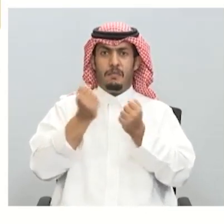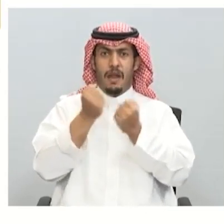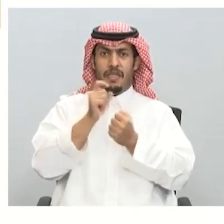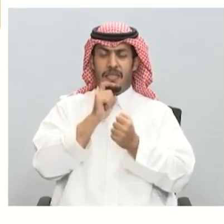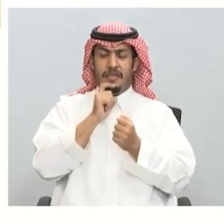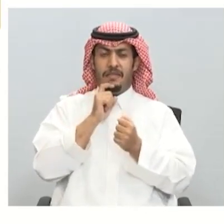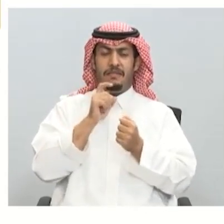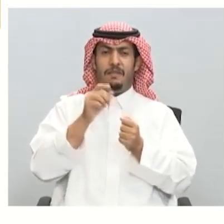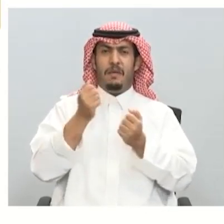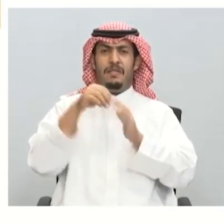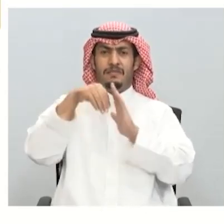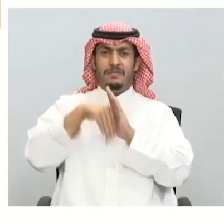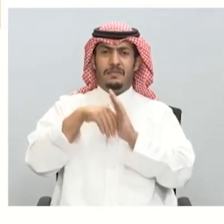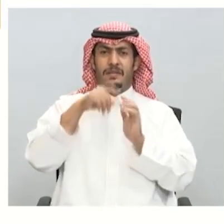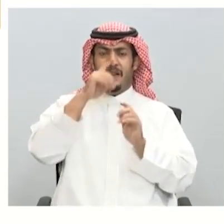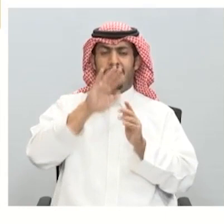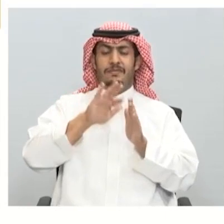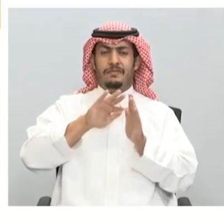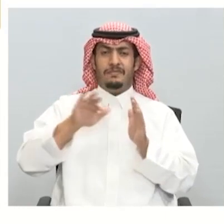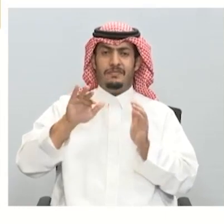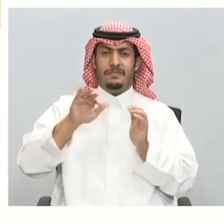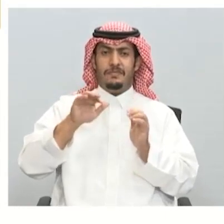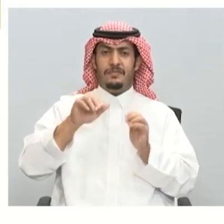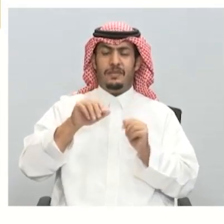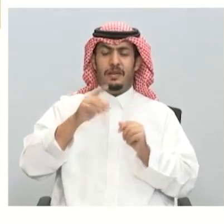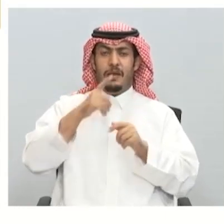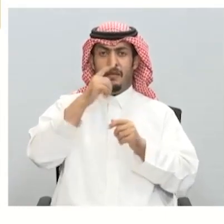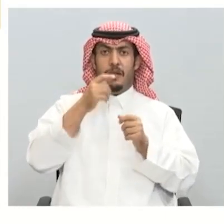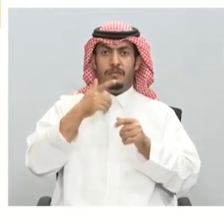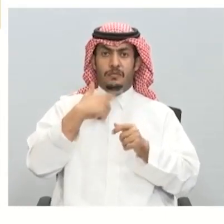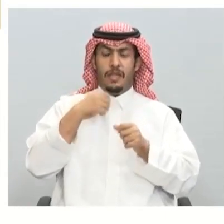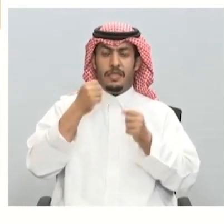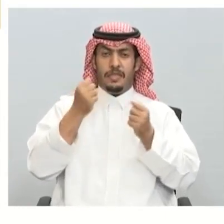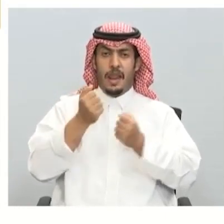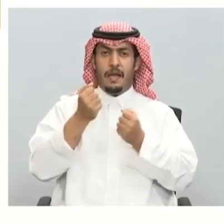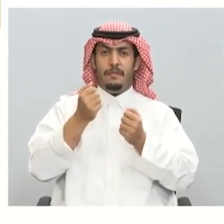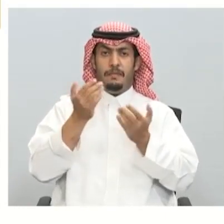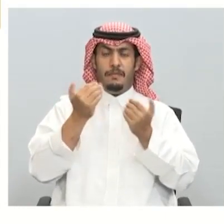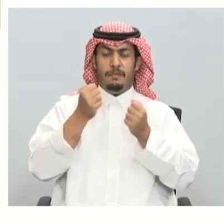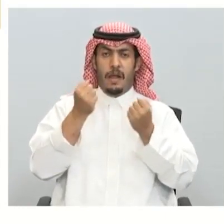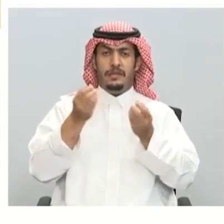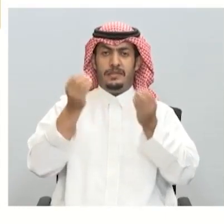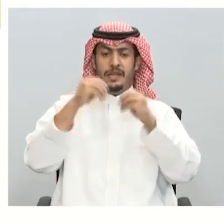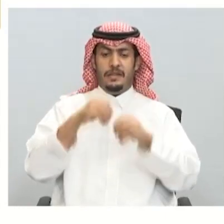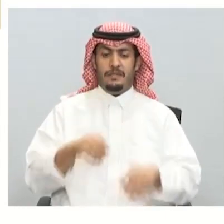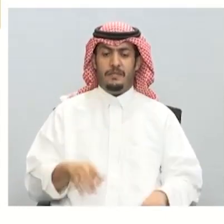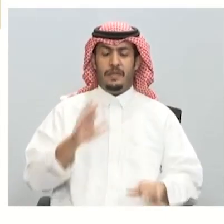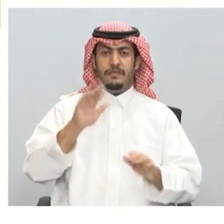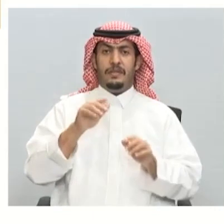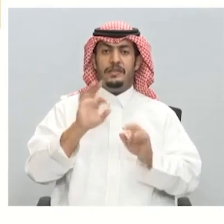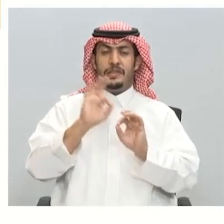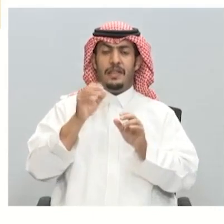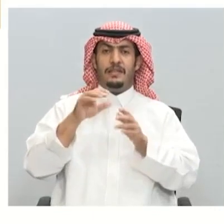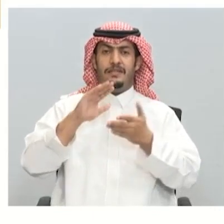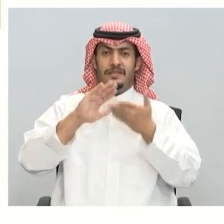والمهارات المتدنيه لذلك يسعى الشخص لطلب مهارات اعلى او البحث عن مهارات اعلى ايضا قد يكون هنالك استعانه